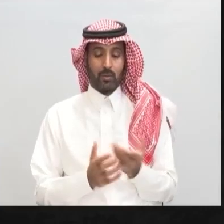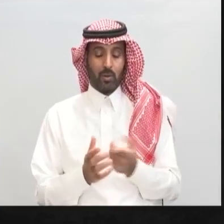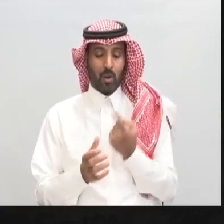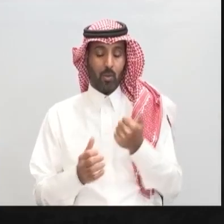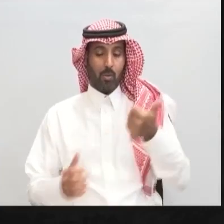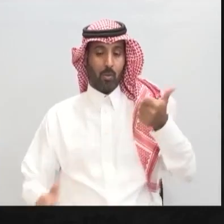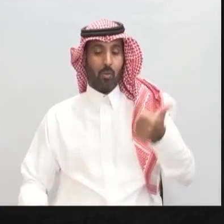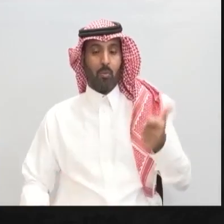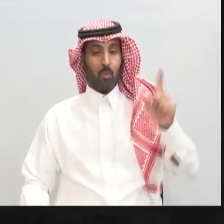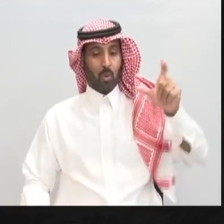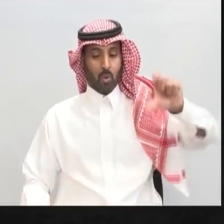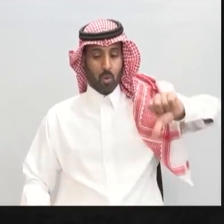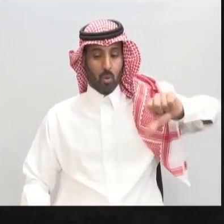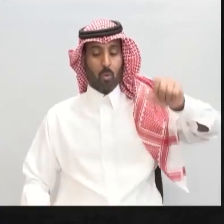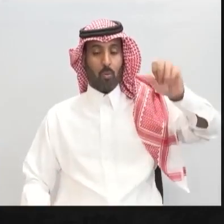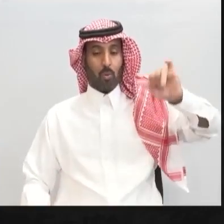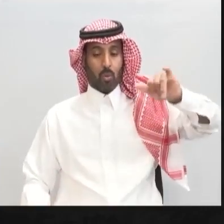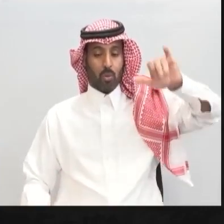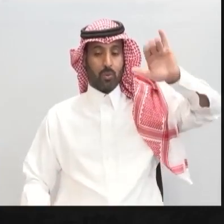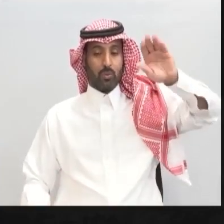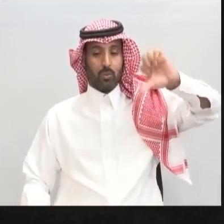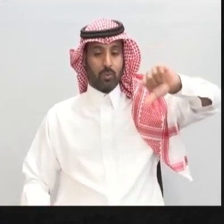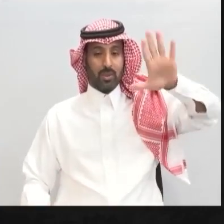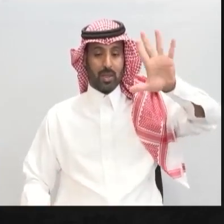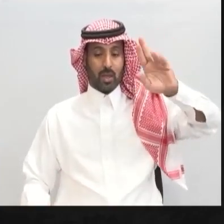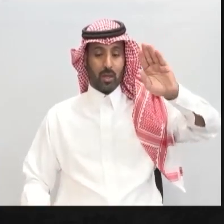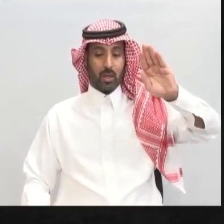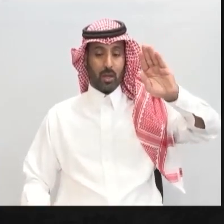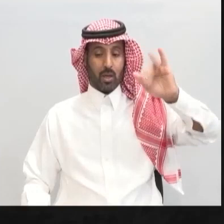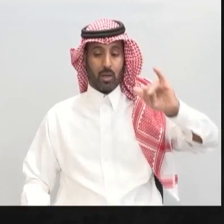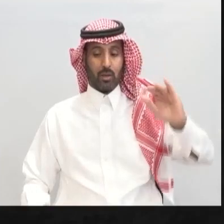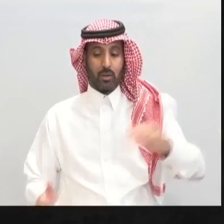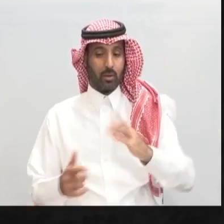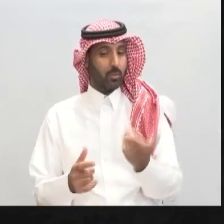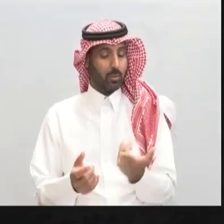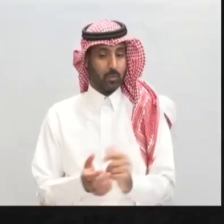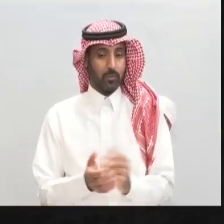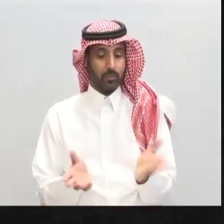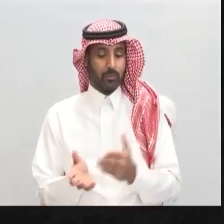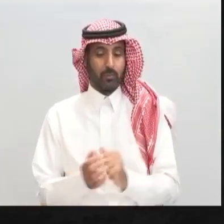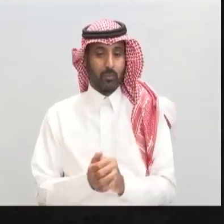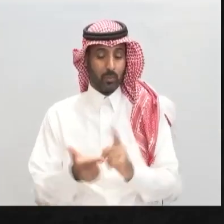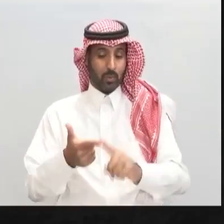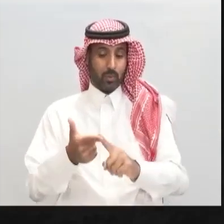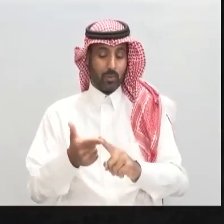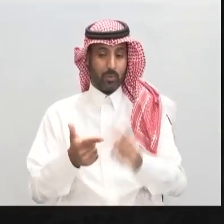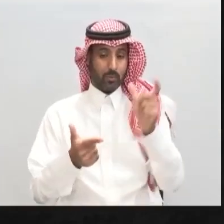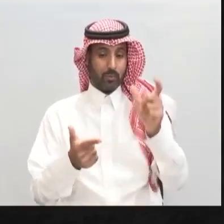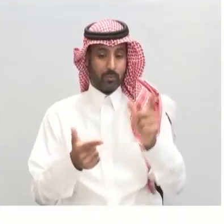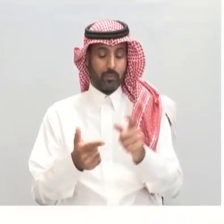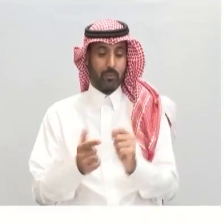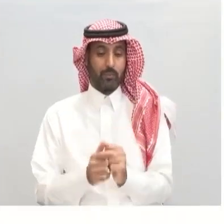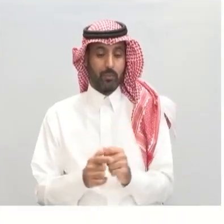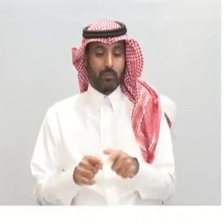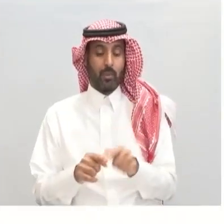من من اولئك الصحابه الذين تميزوا بحفظ القران في صدورهم ايضا احسنتم وفقتم